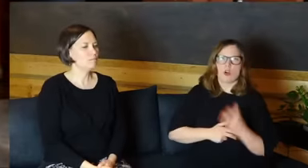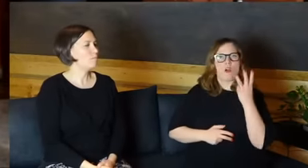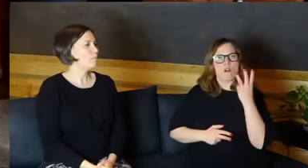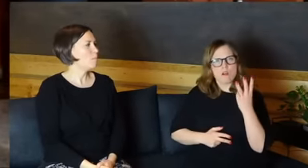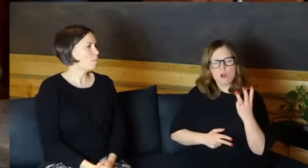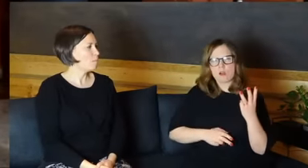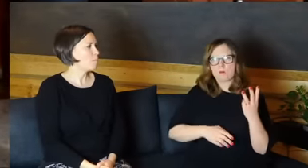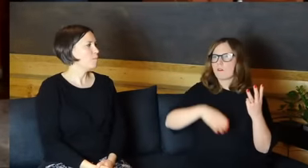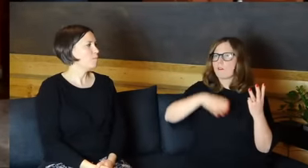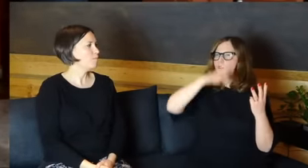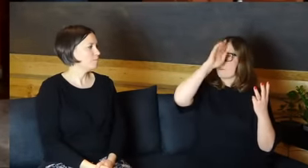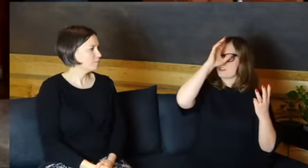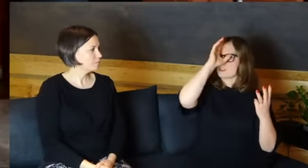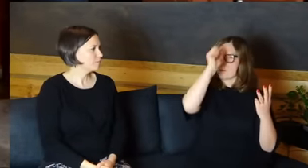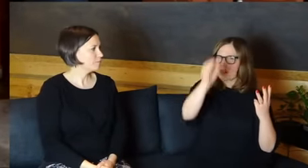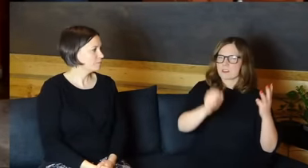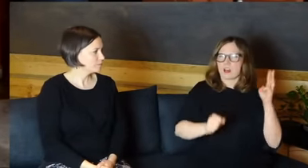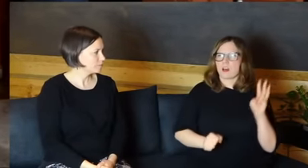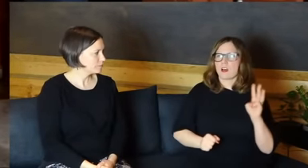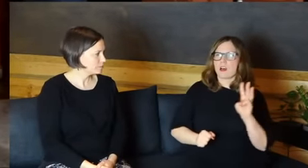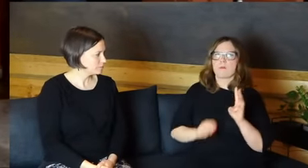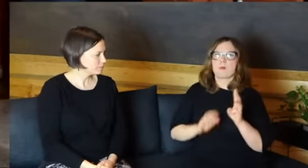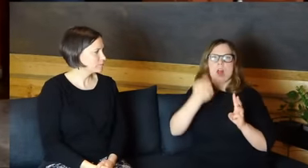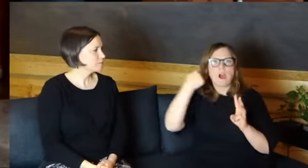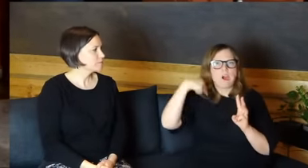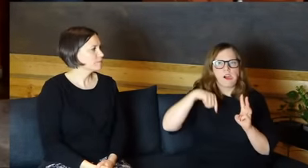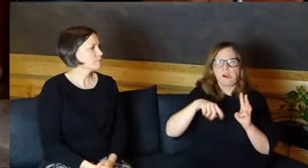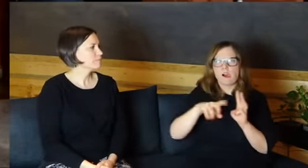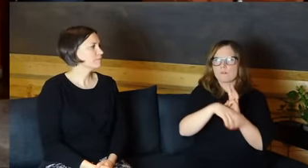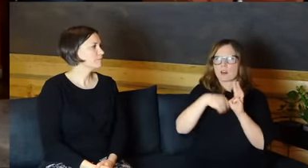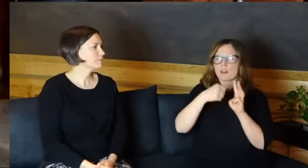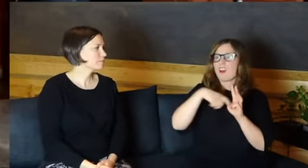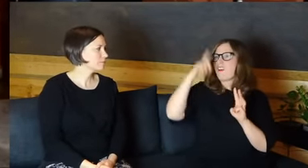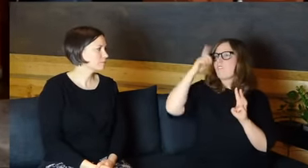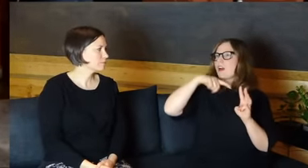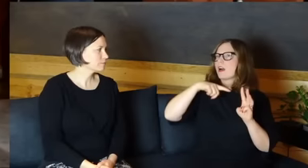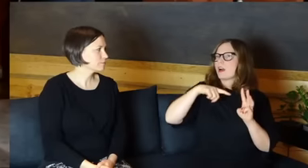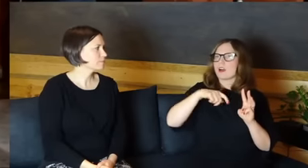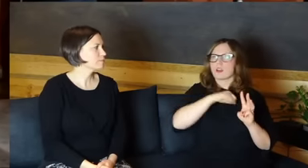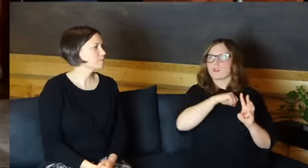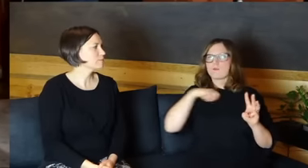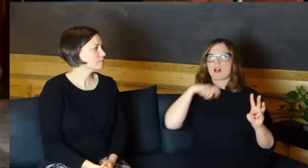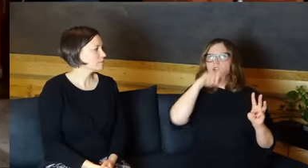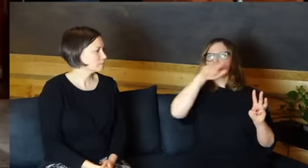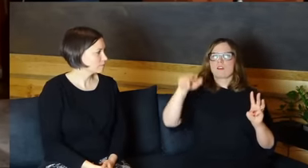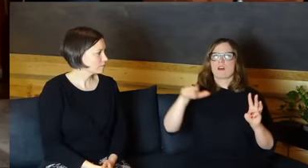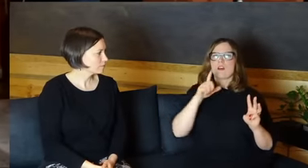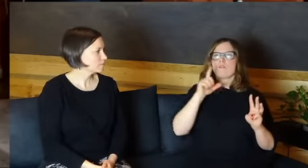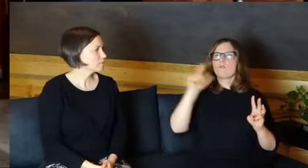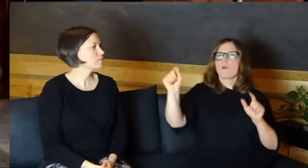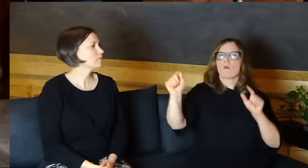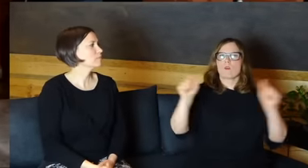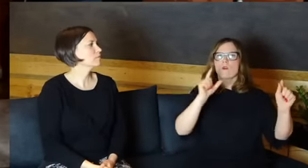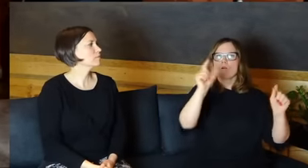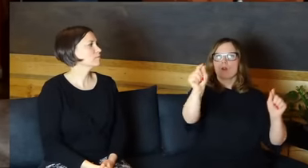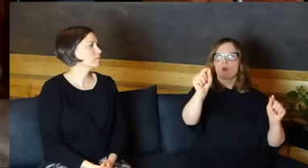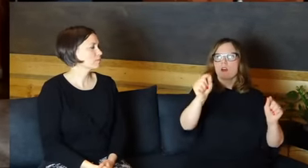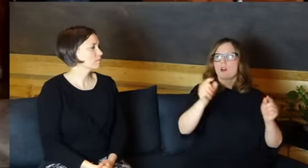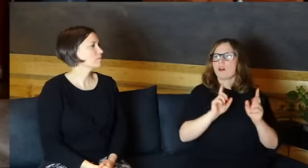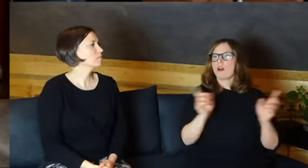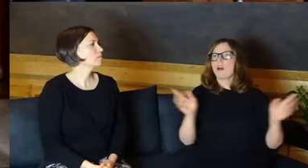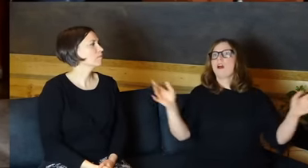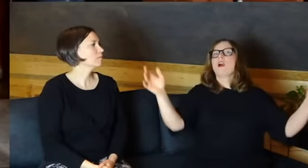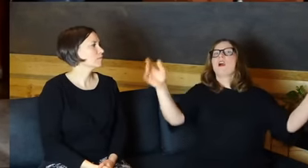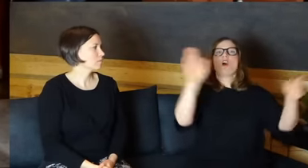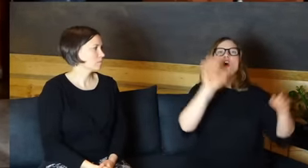maan viisasta miestä tekivät kuin viekkaat varkaat ja väärät valtiat, ottivat kukin toisen tien ja menivät omaa tietä erille